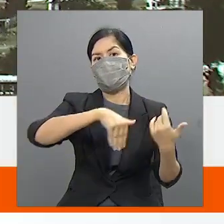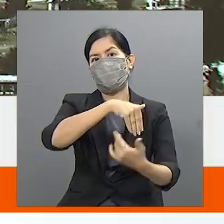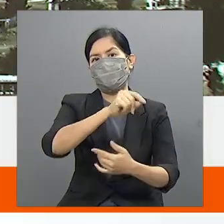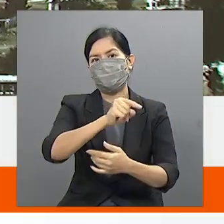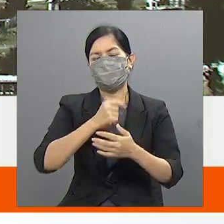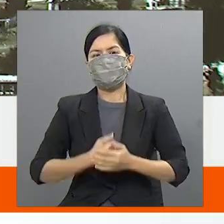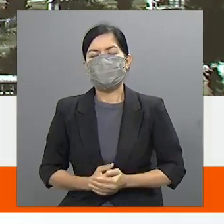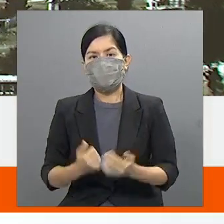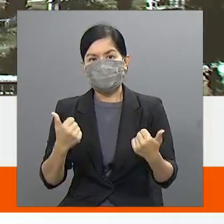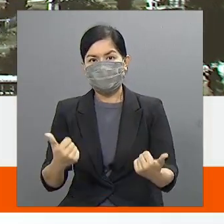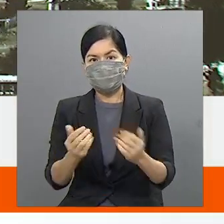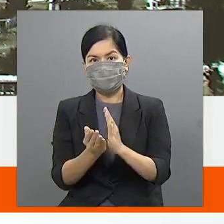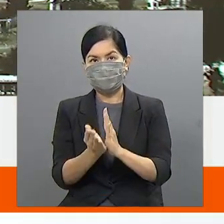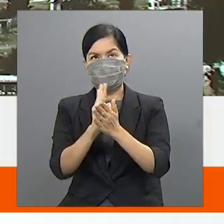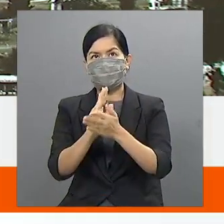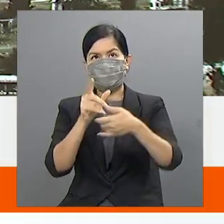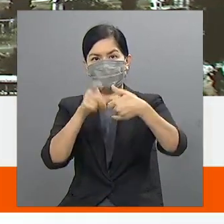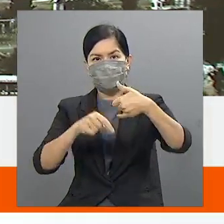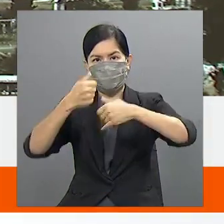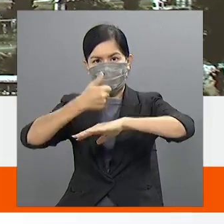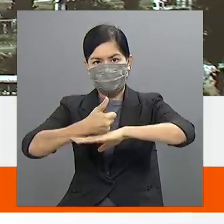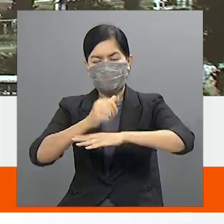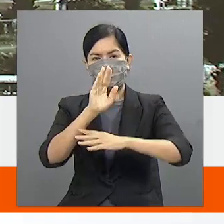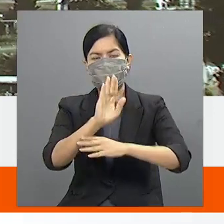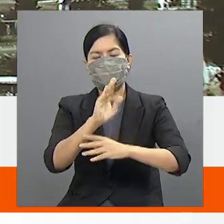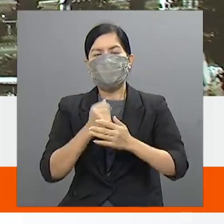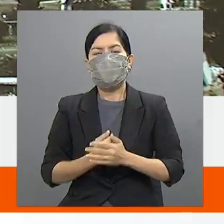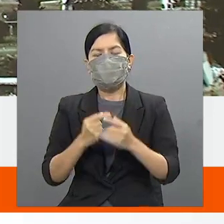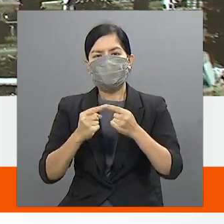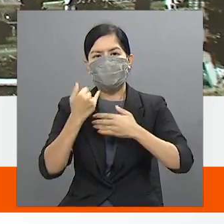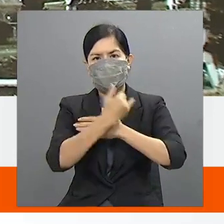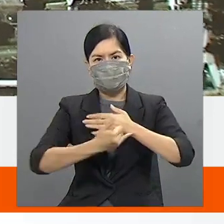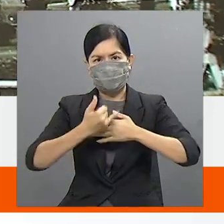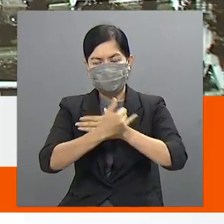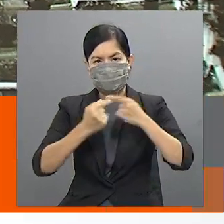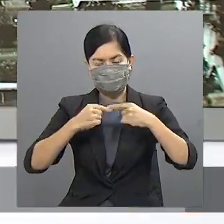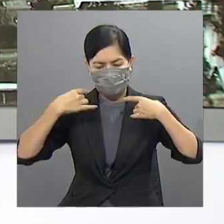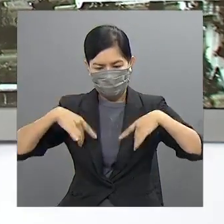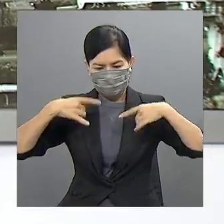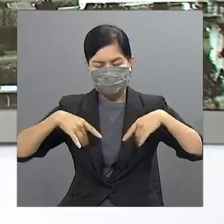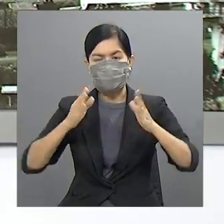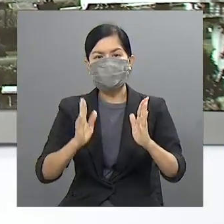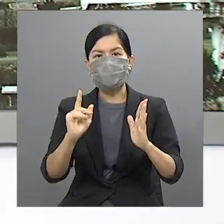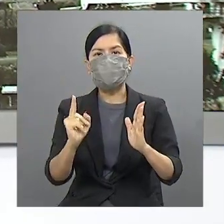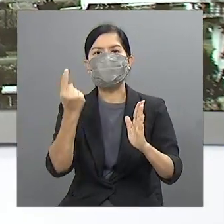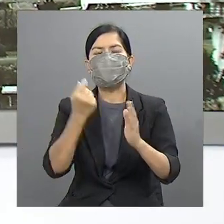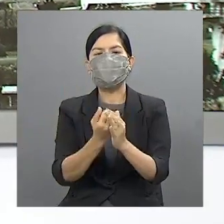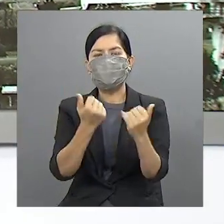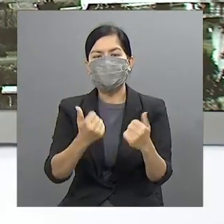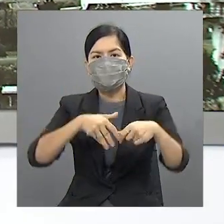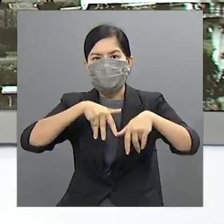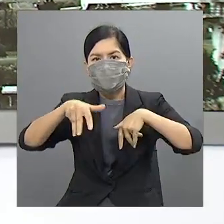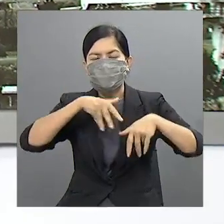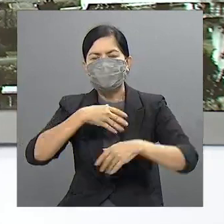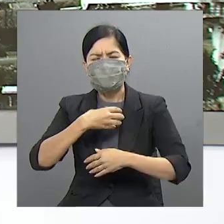ของแอนโทนีอัลเบนิซีค่ะถือเป็นเครื่องพิสูจน์อย่างหนึ่งนะคะว่าชาวออสเตรเลียกำลังต้องการผู้นำที่จะนำพาประเทศ